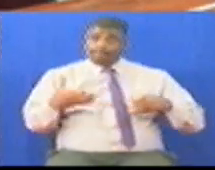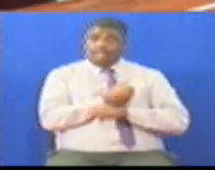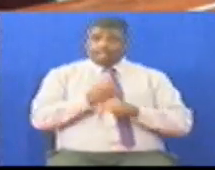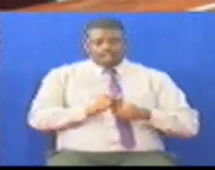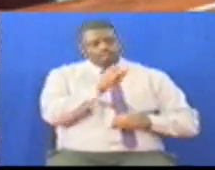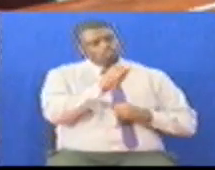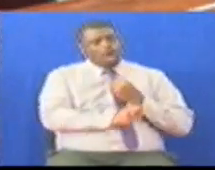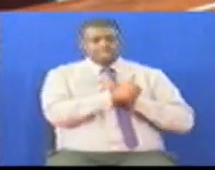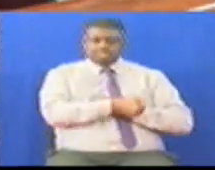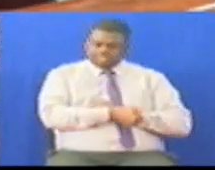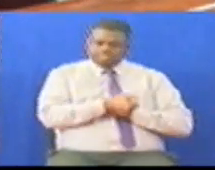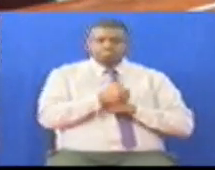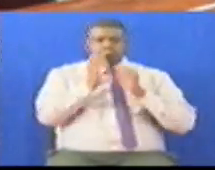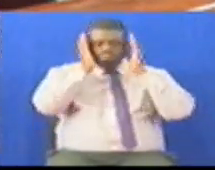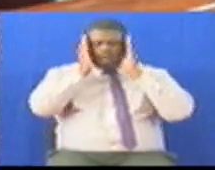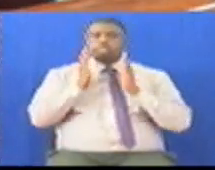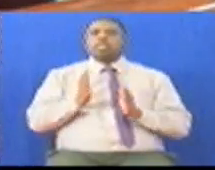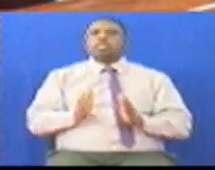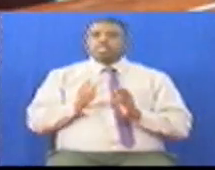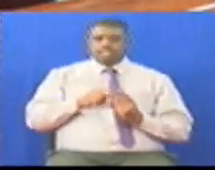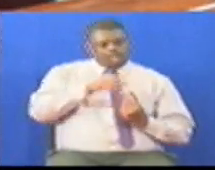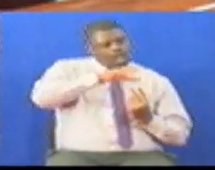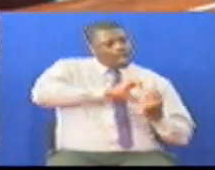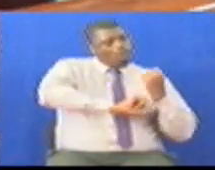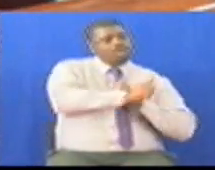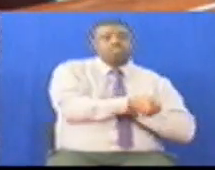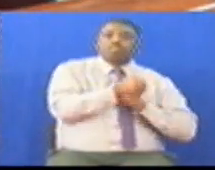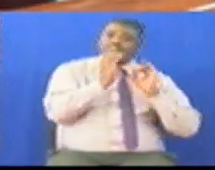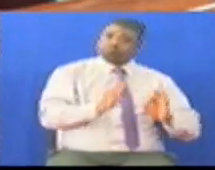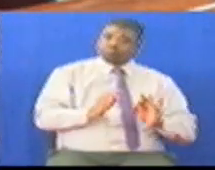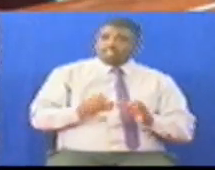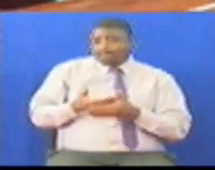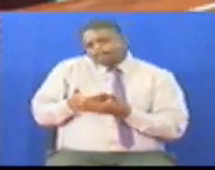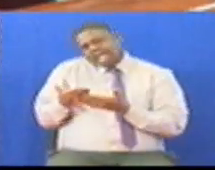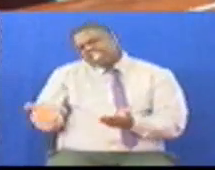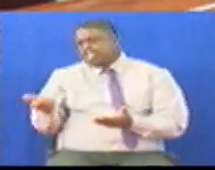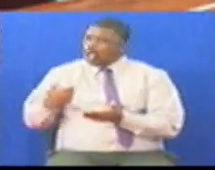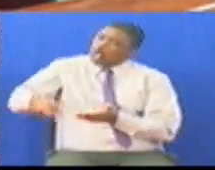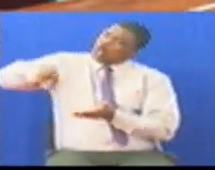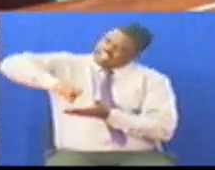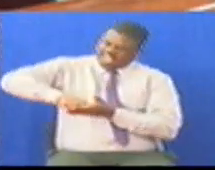atawawakilisheni vizuri. Na madhara alikuwa anamalizia, basi mpeni tena mitano